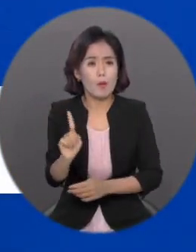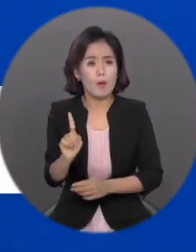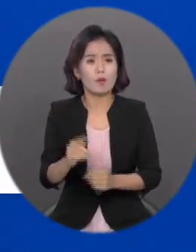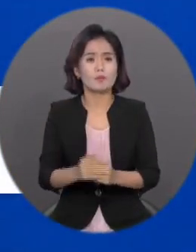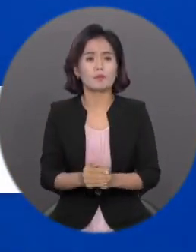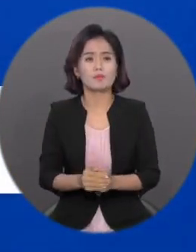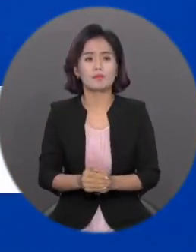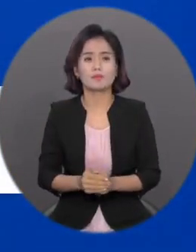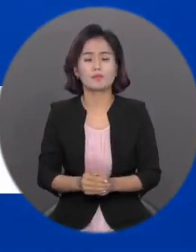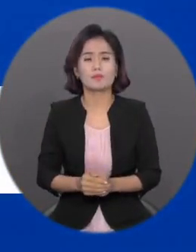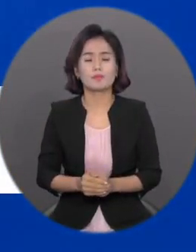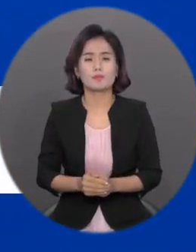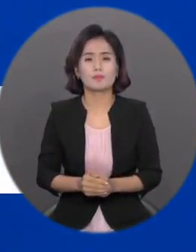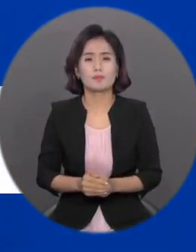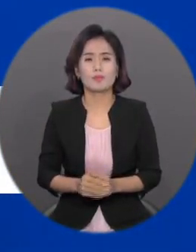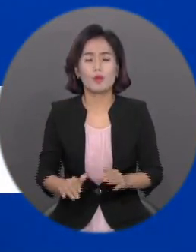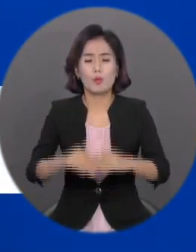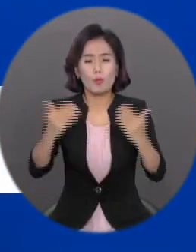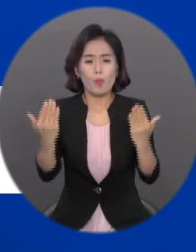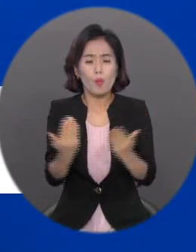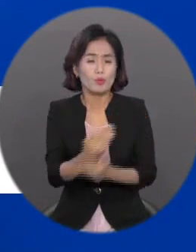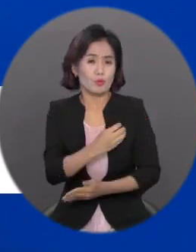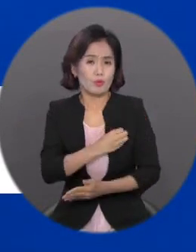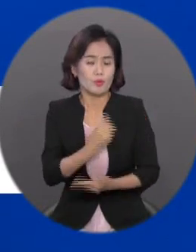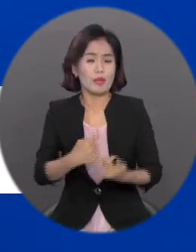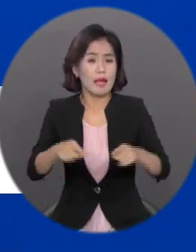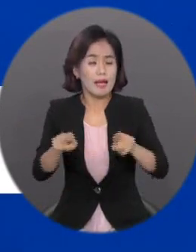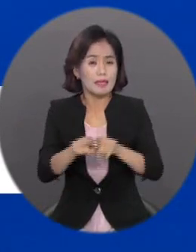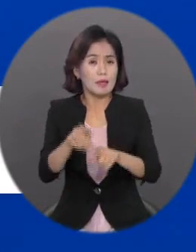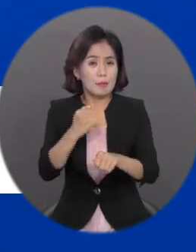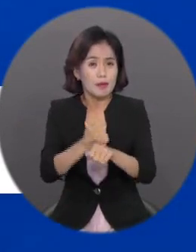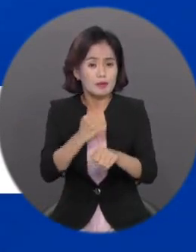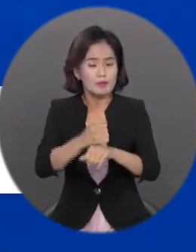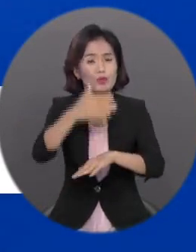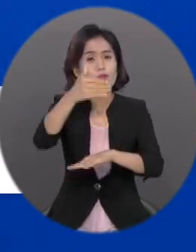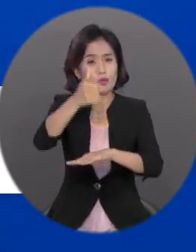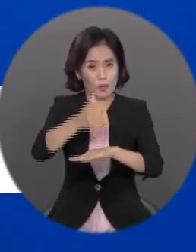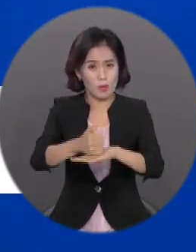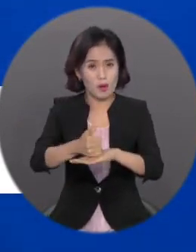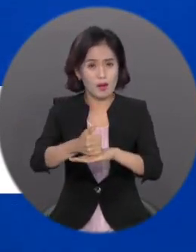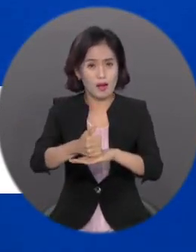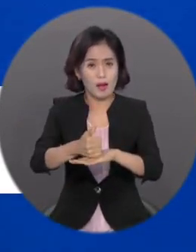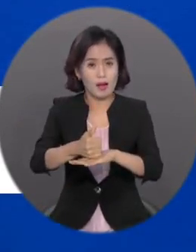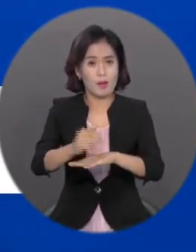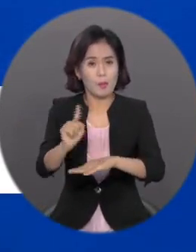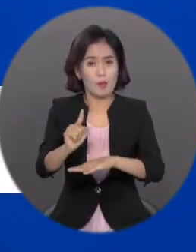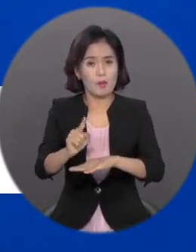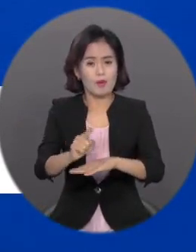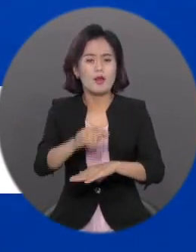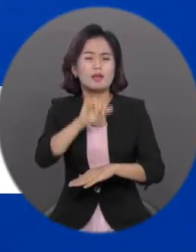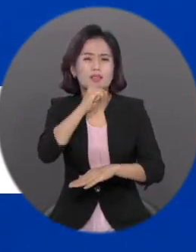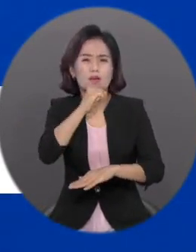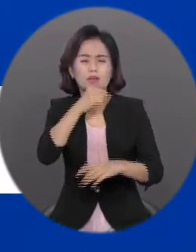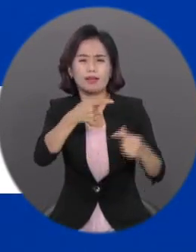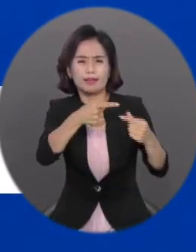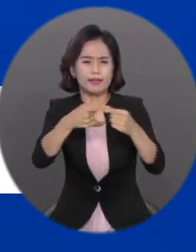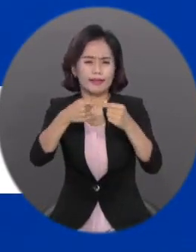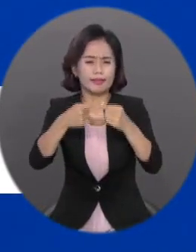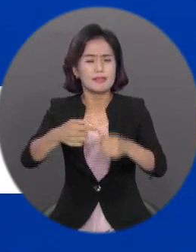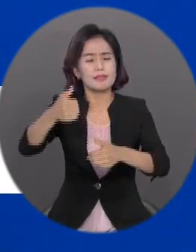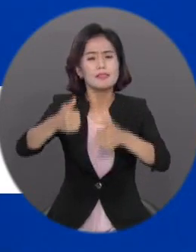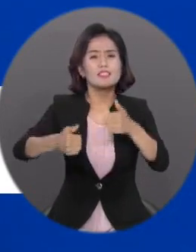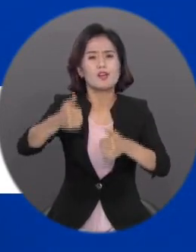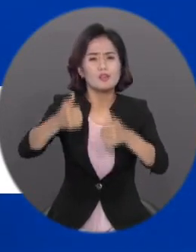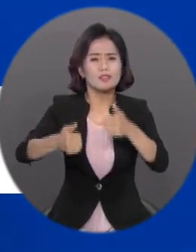대해서 말씀해 주시는 모든 구성원들이 함께 만들어 내온 결과가 소위 성적 지상주의 내지는